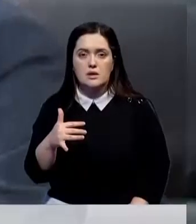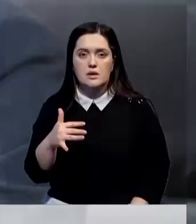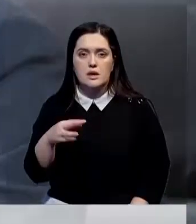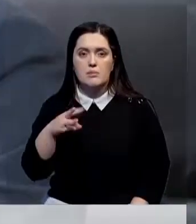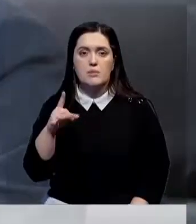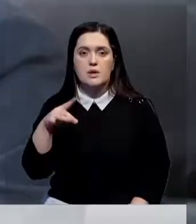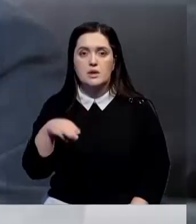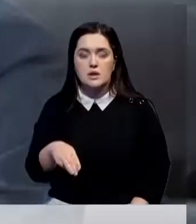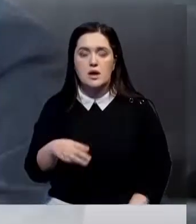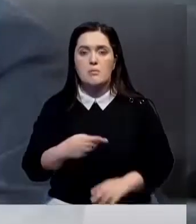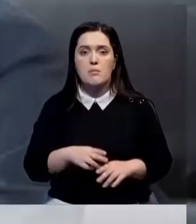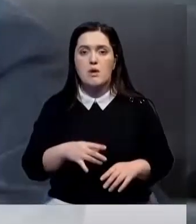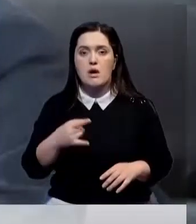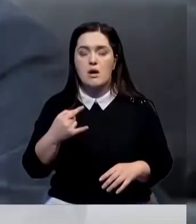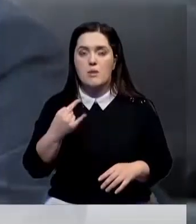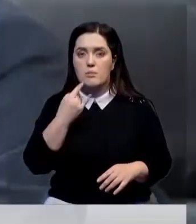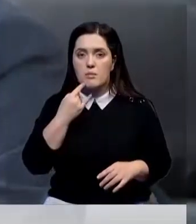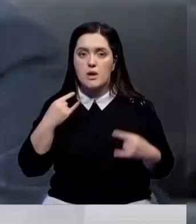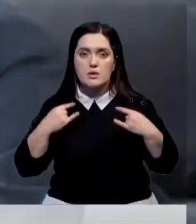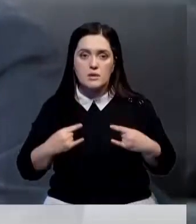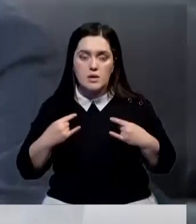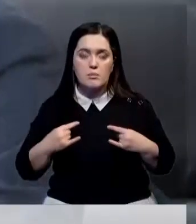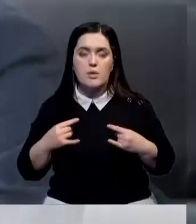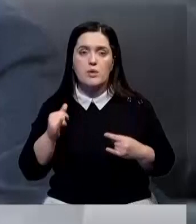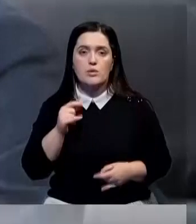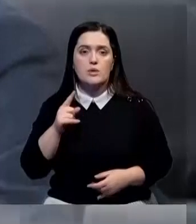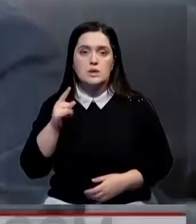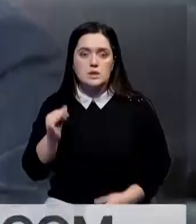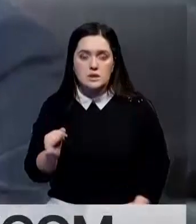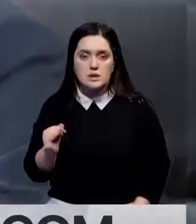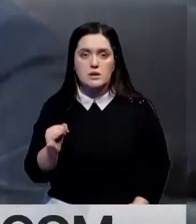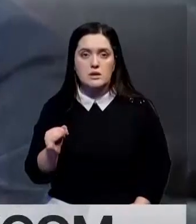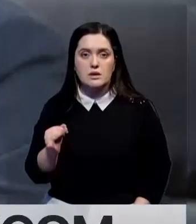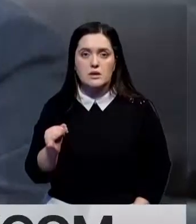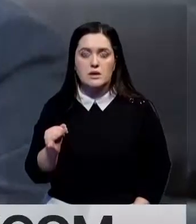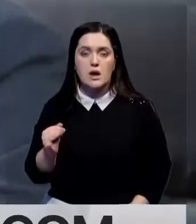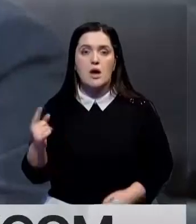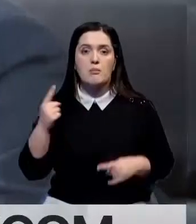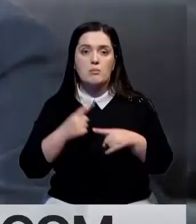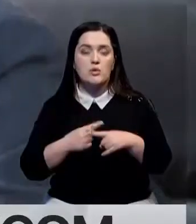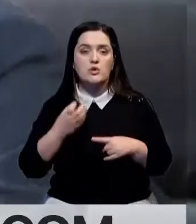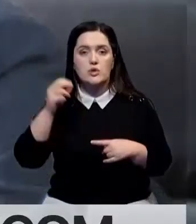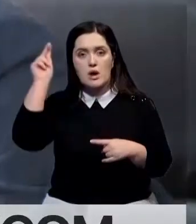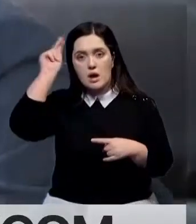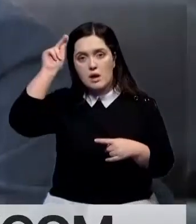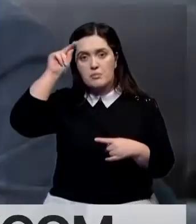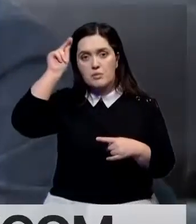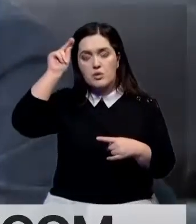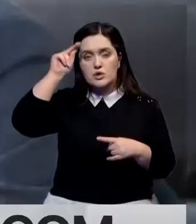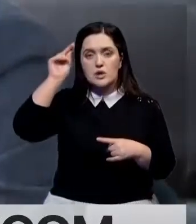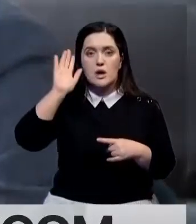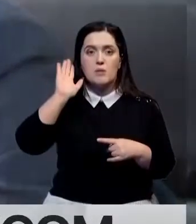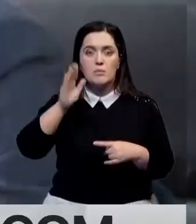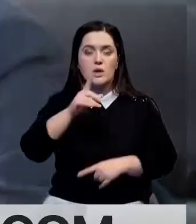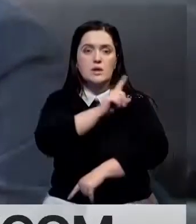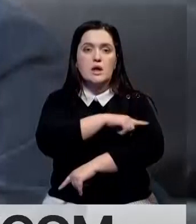МРТ, магниторезонансная томография, ультразвуковое исследование экспертного класса. Плюс еще пройдут обучение местные